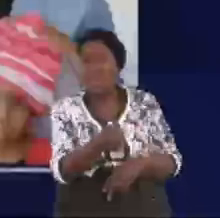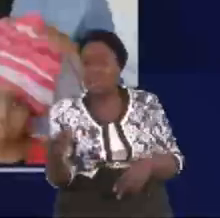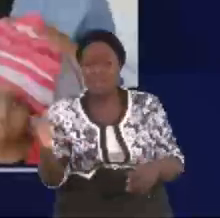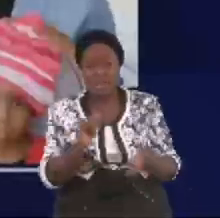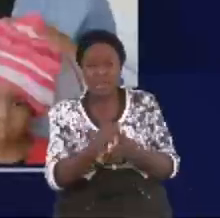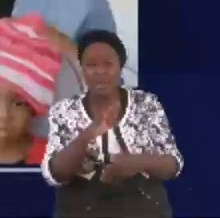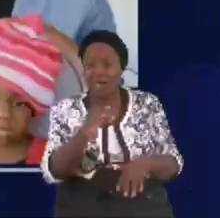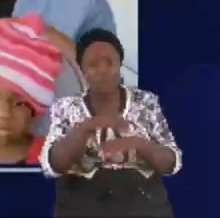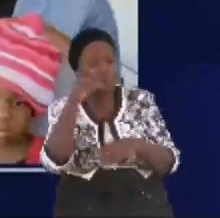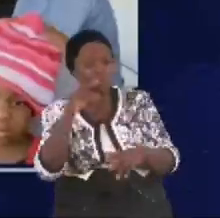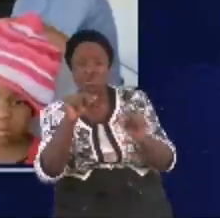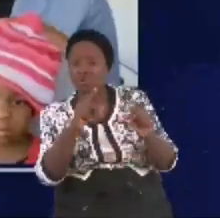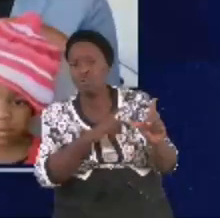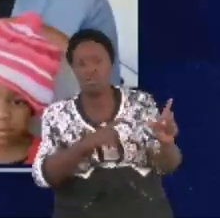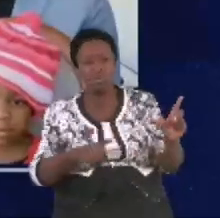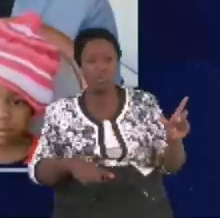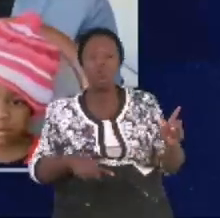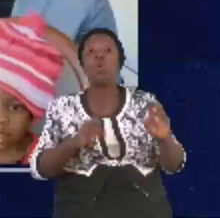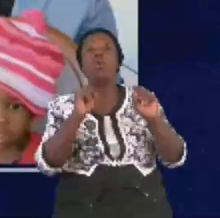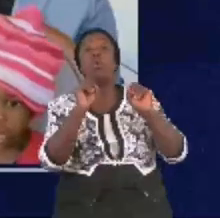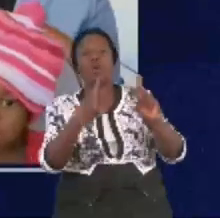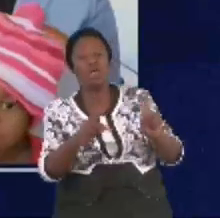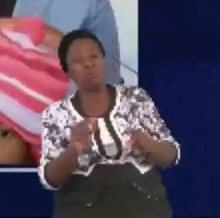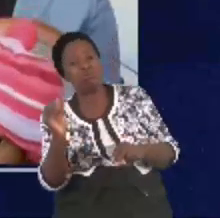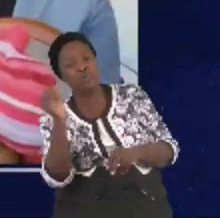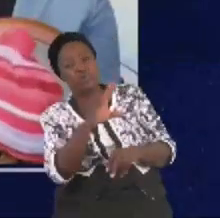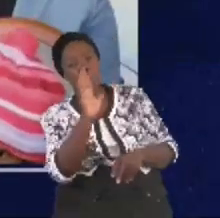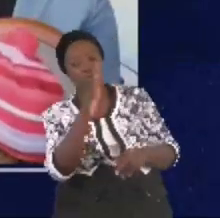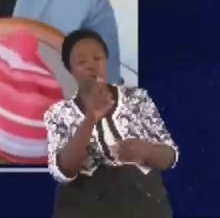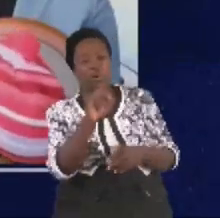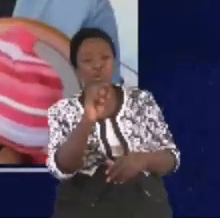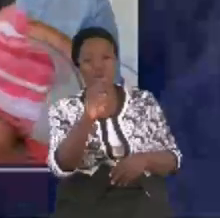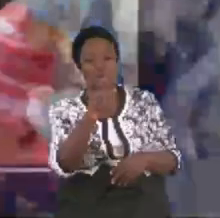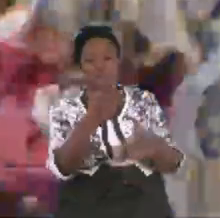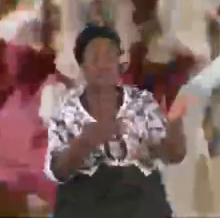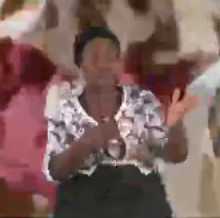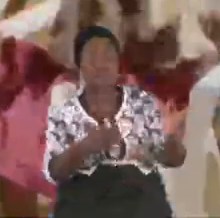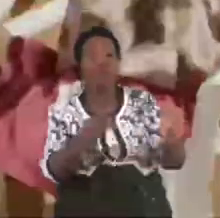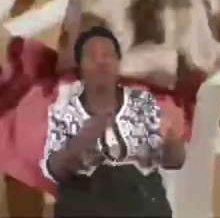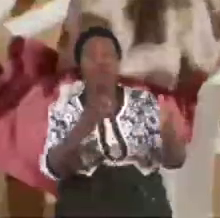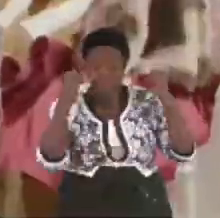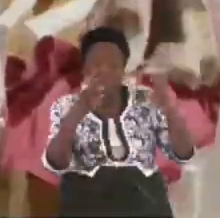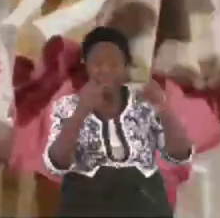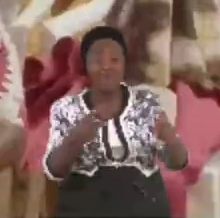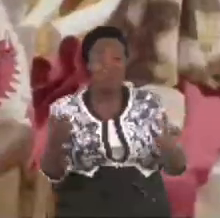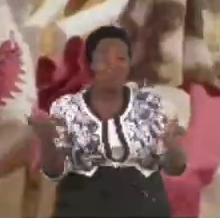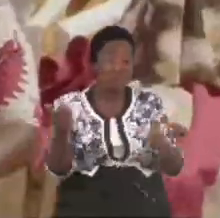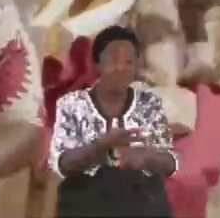Est-ce qu'il y a quelque chose à la maison? D'accord. Jetez vos filets là-bas. La provision abondante viendra pour vous.